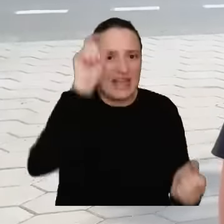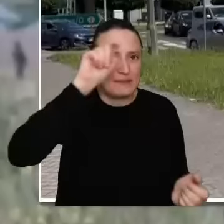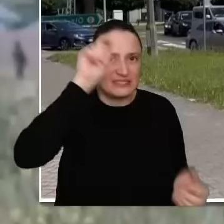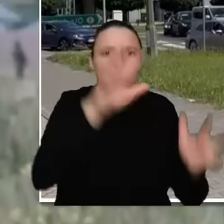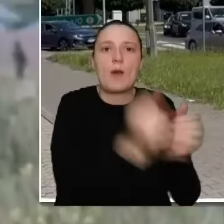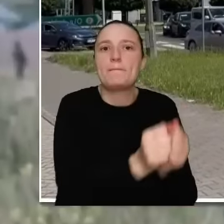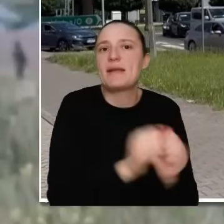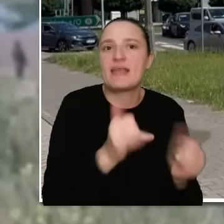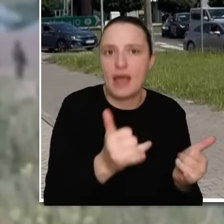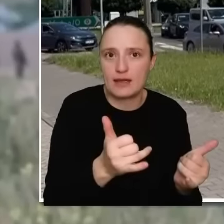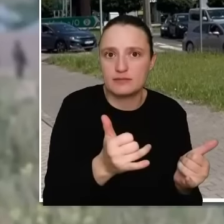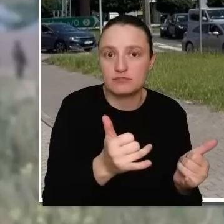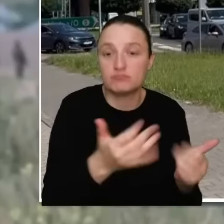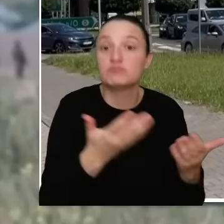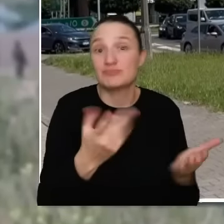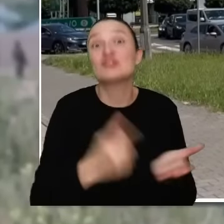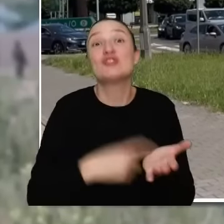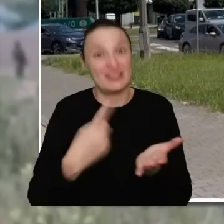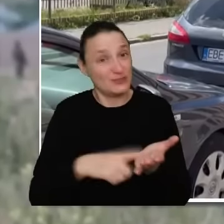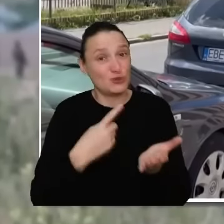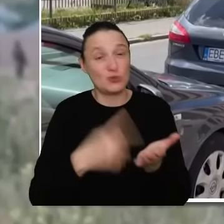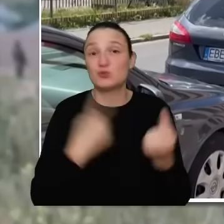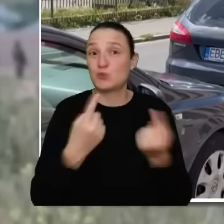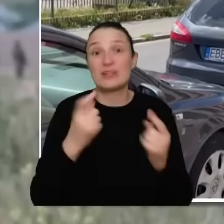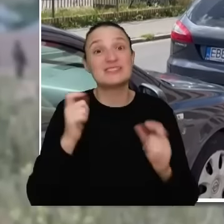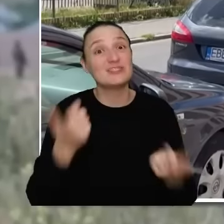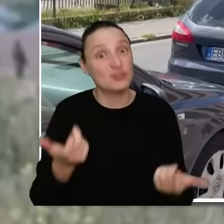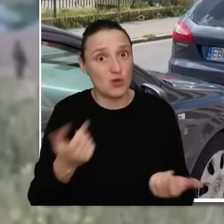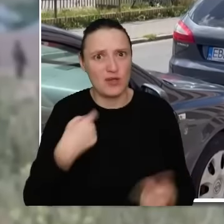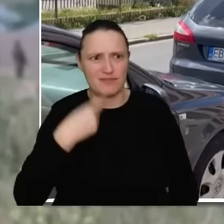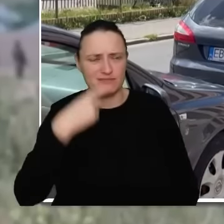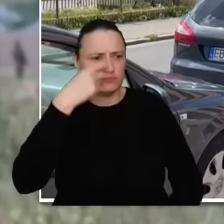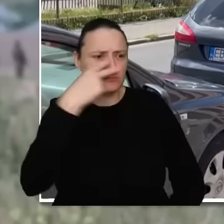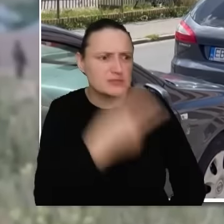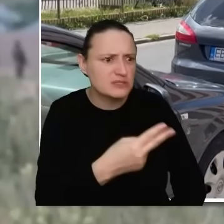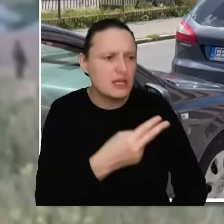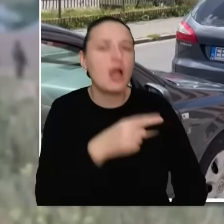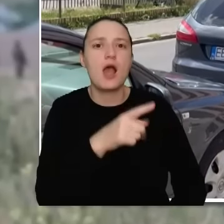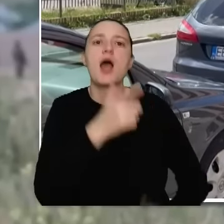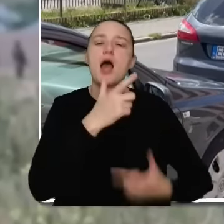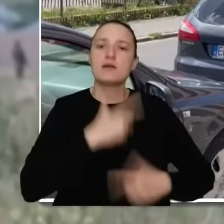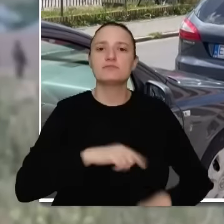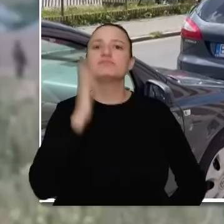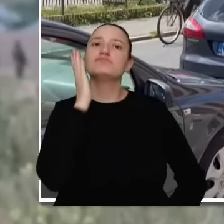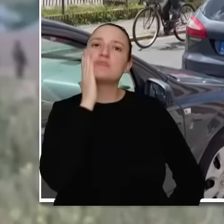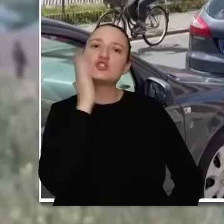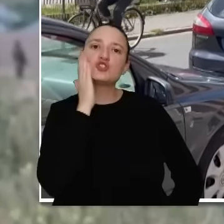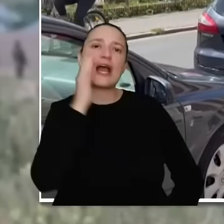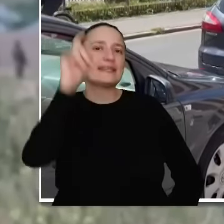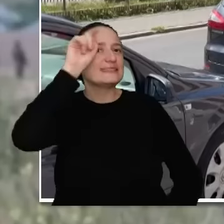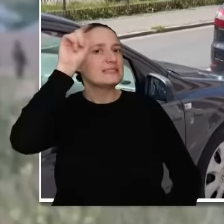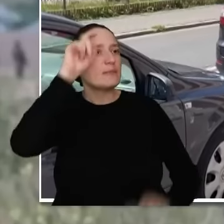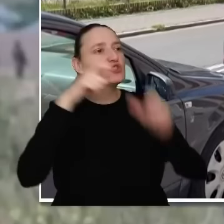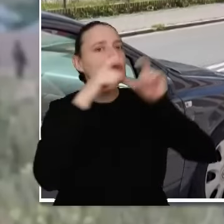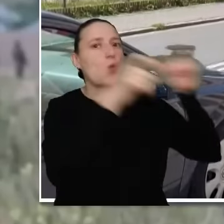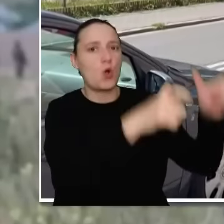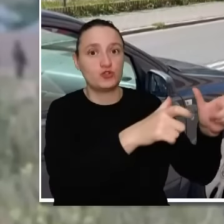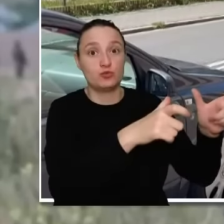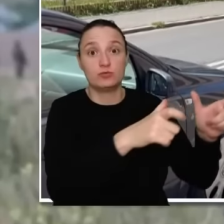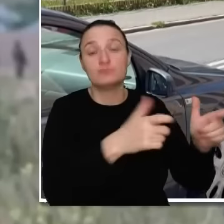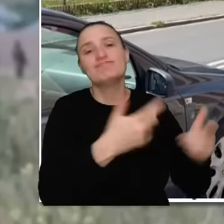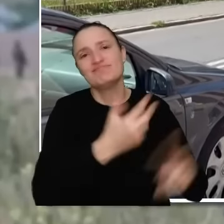złapane. I bardzo często zwracam uwagę na taki wstęp, że byli to tak zwani czujni obywatele. Jest to bardzo